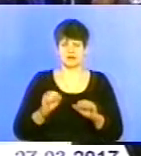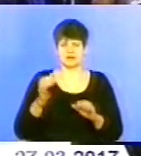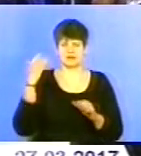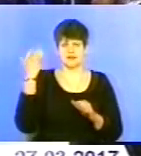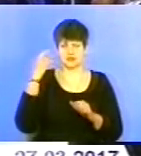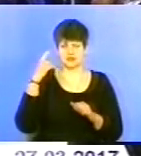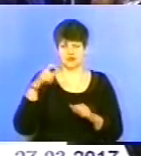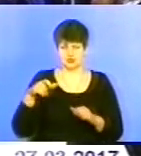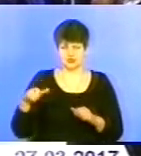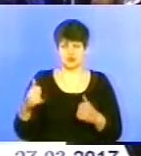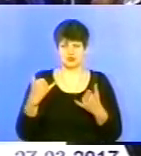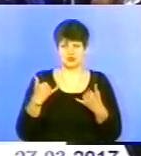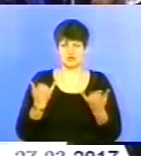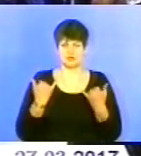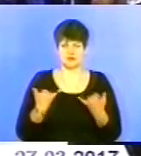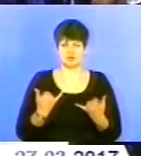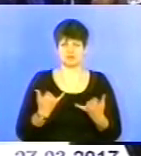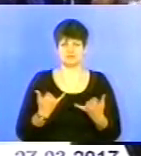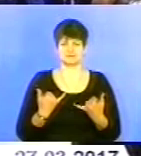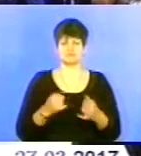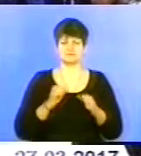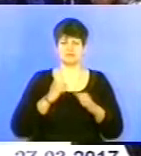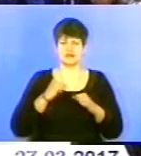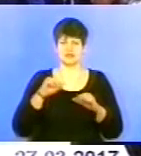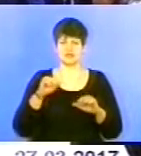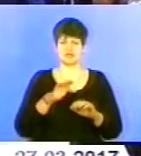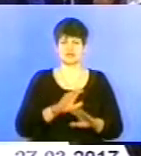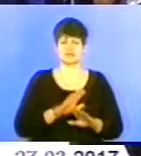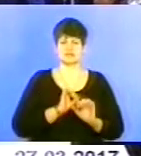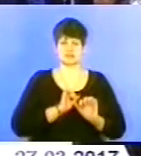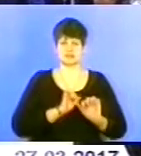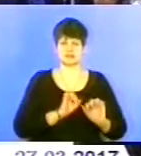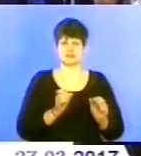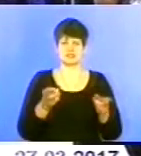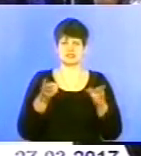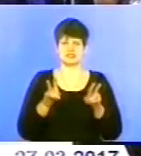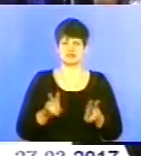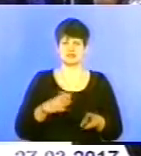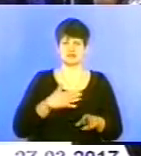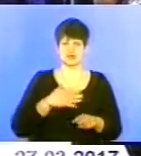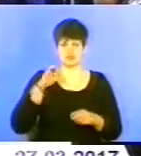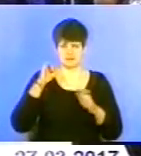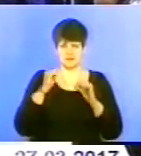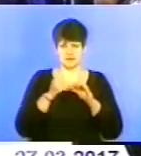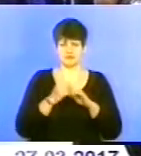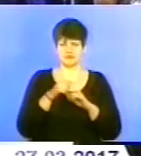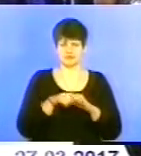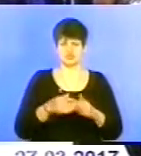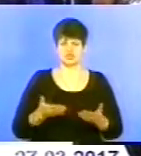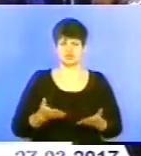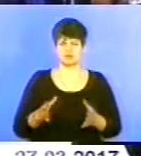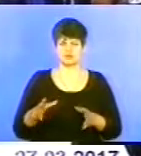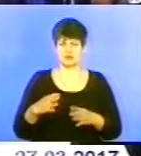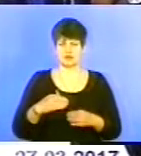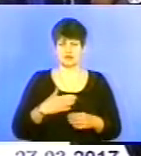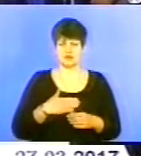сьогоднішні, теперішні герої-захисники у неоголошеній війні з московським агресором, залишаться в нашій пам'яті. І вони житимуть разом з нами,